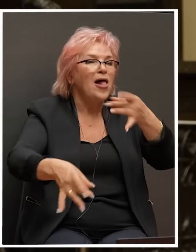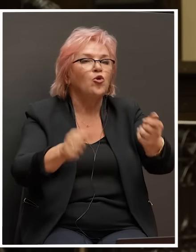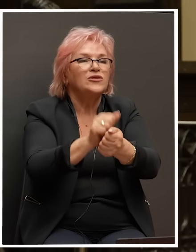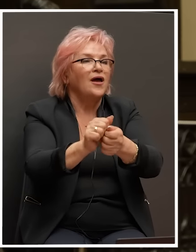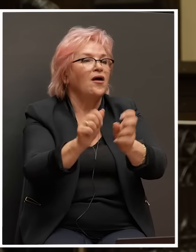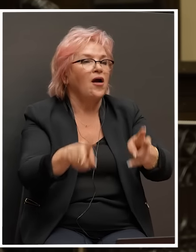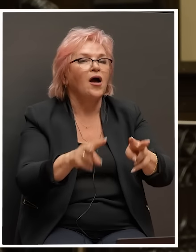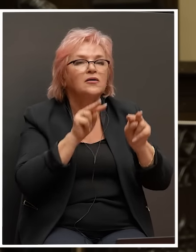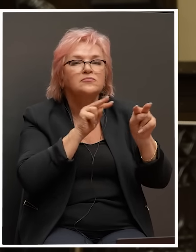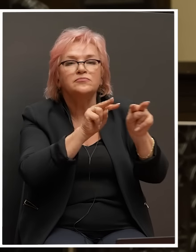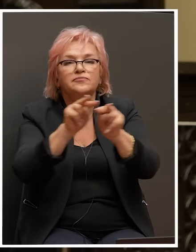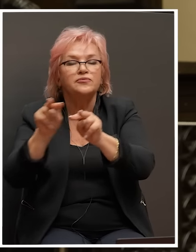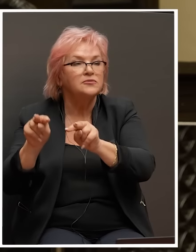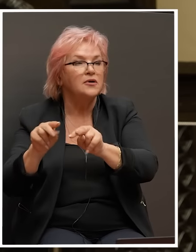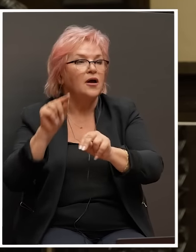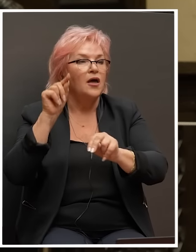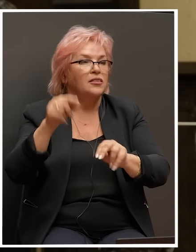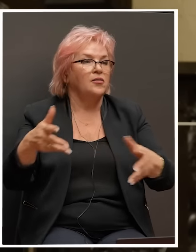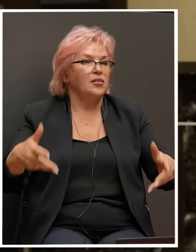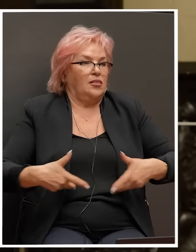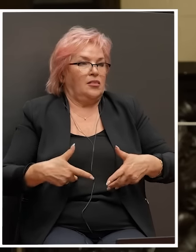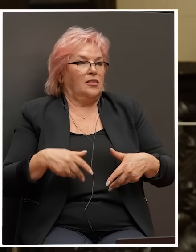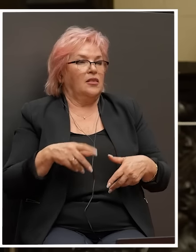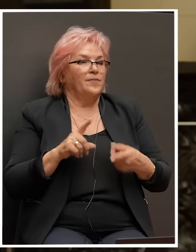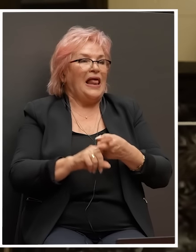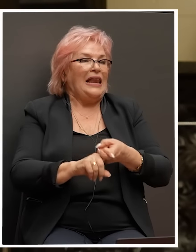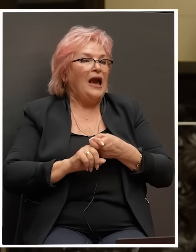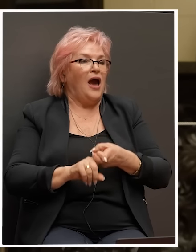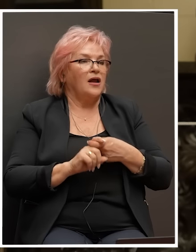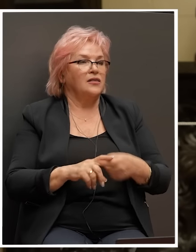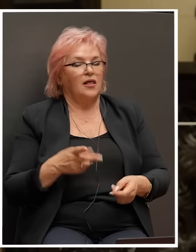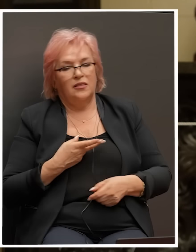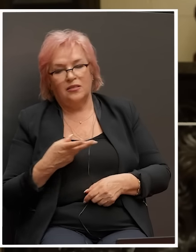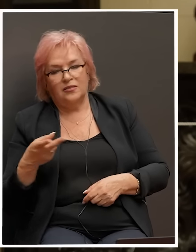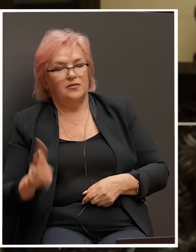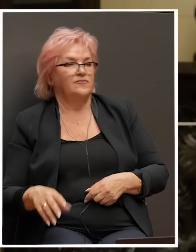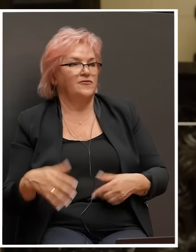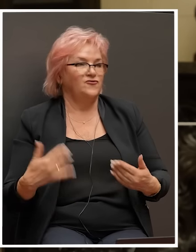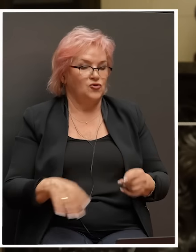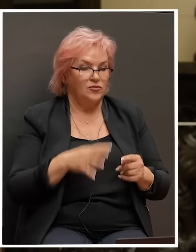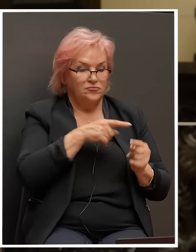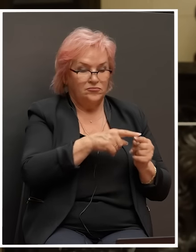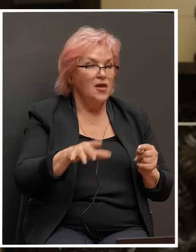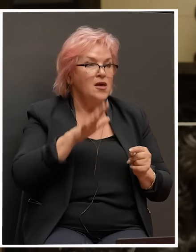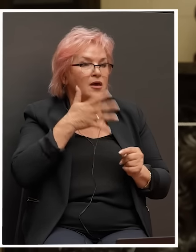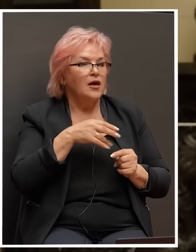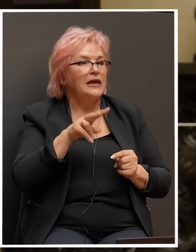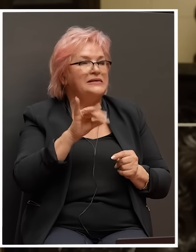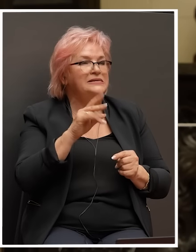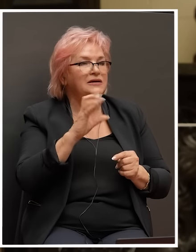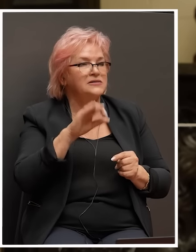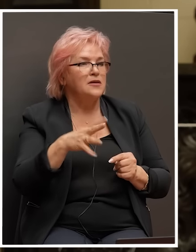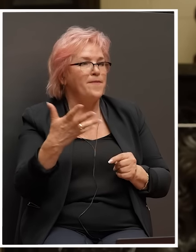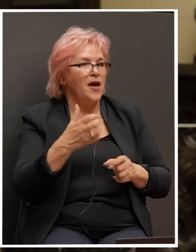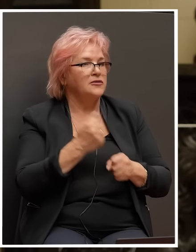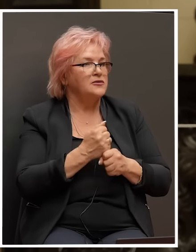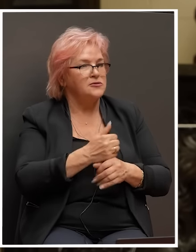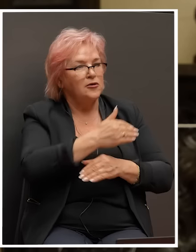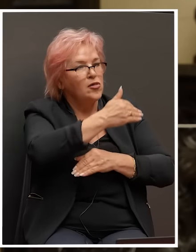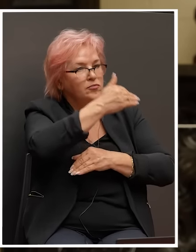болот, и там подхватил лихорадку. Она-то его и добила. За эти 5 лет Сикст V сделал невероятно